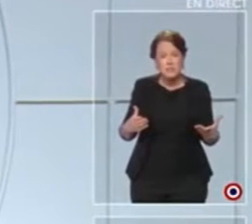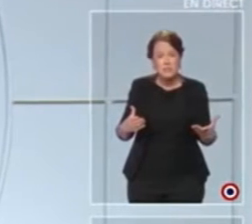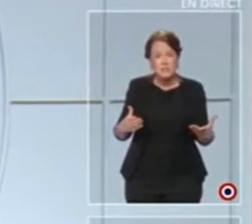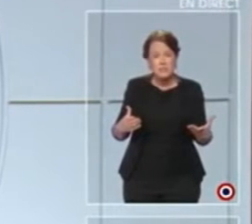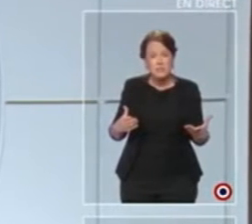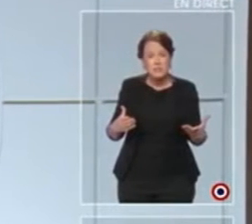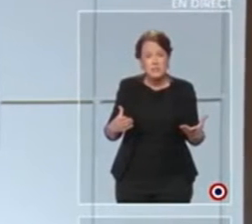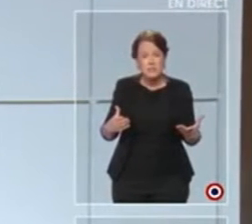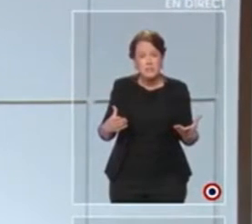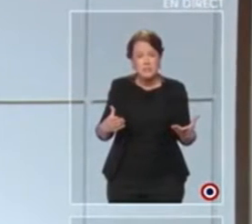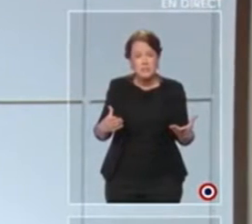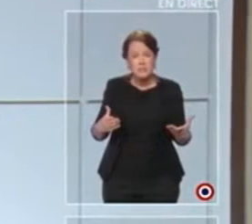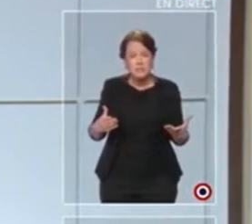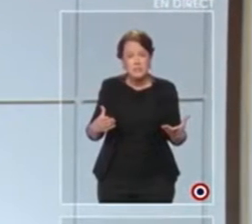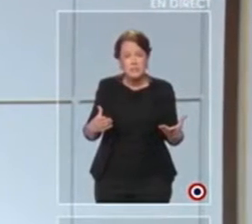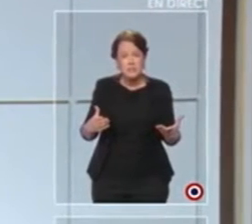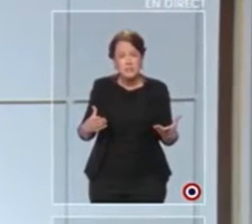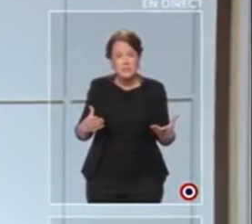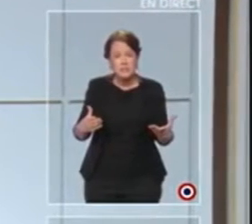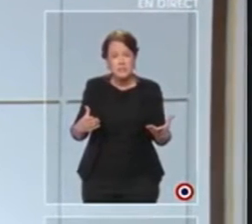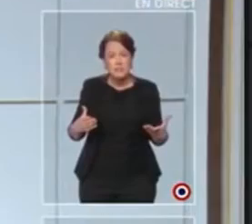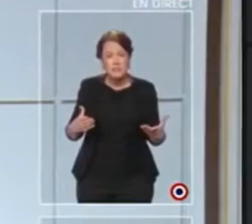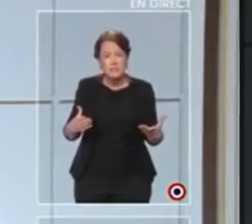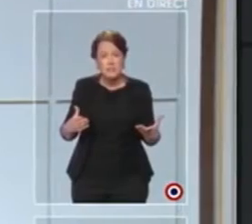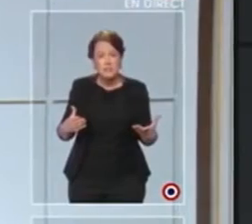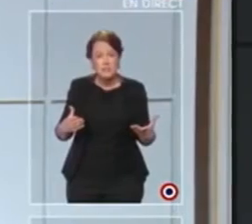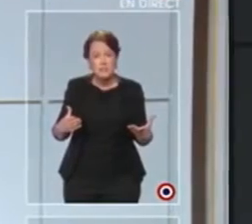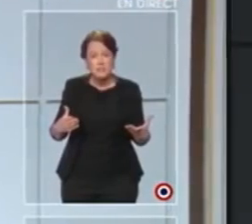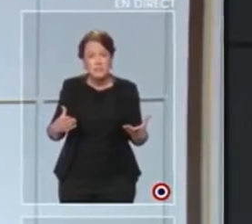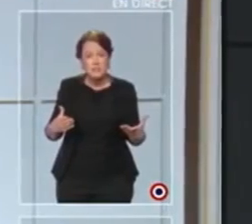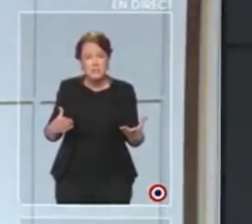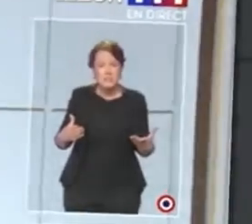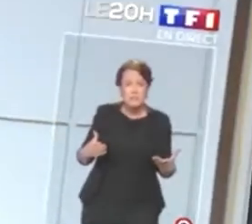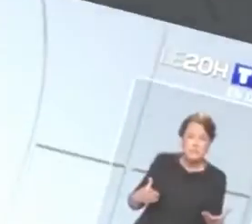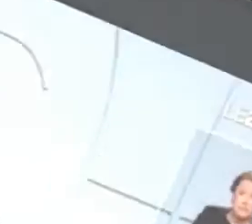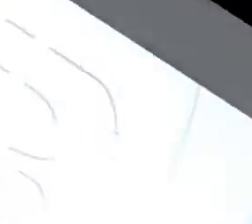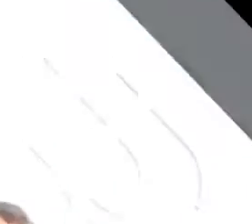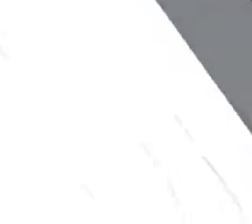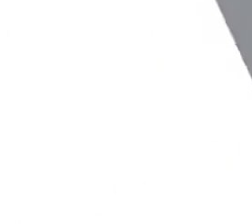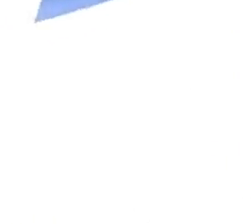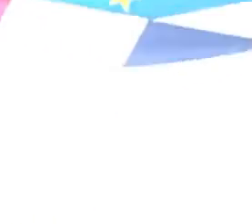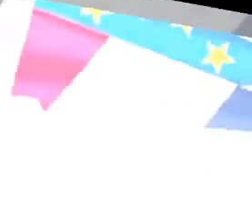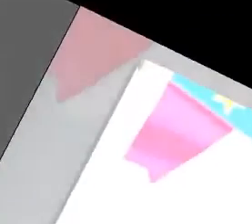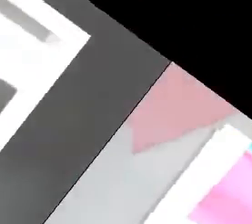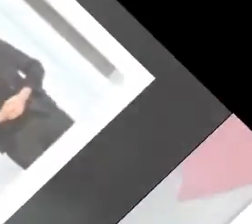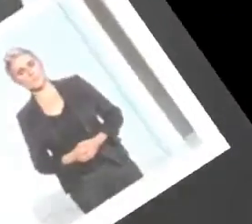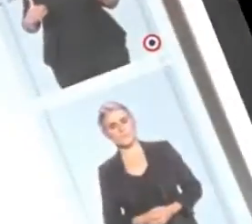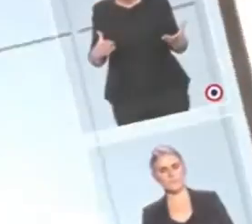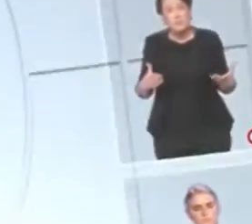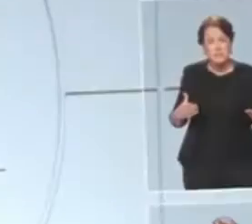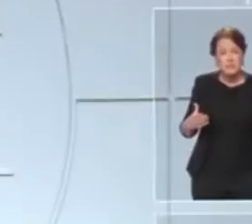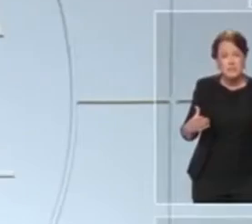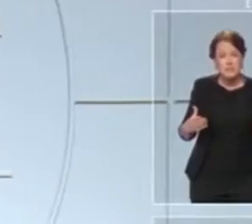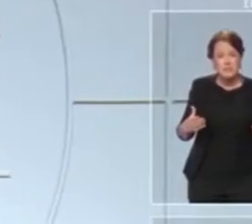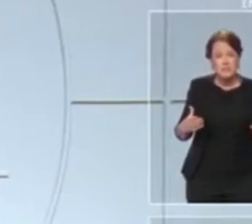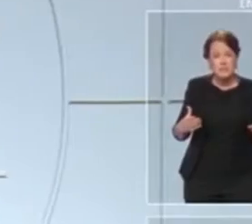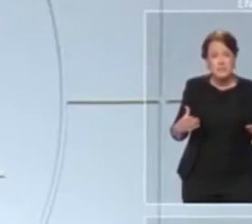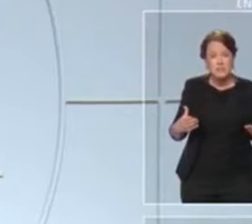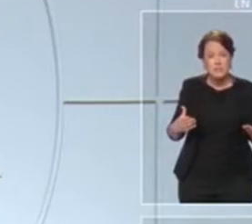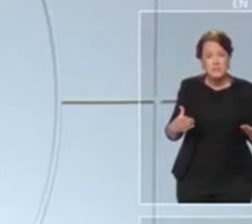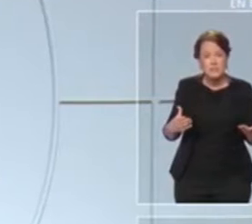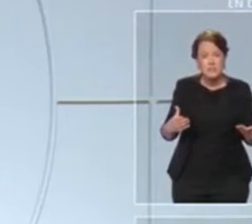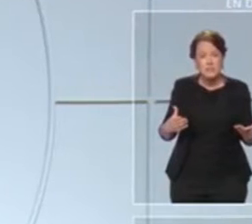Des aides exceptionnelles de 150 €, plus 100 € par enfant, seront données aux bénéficiaires d'URSSA et des APL.